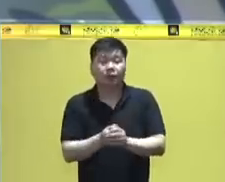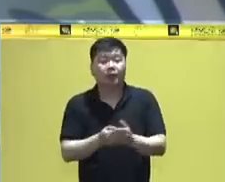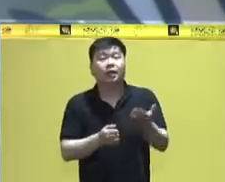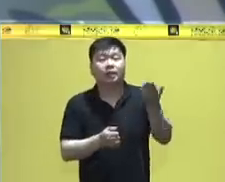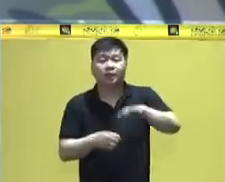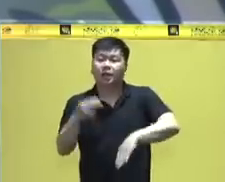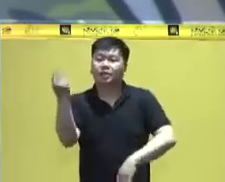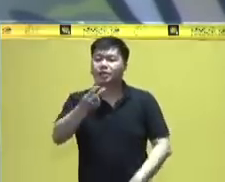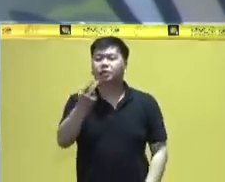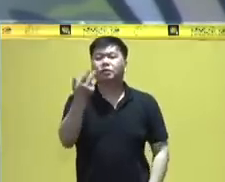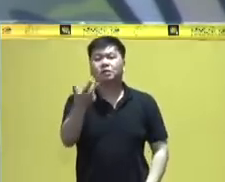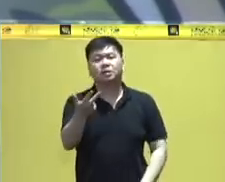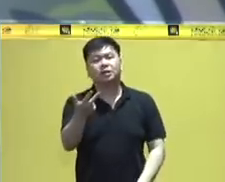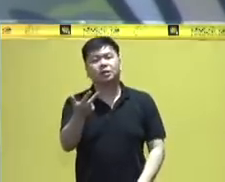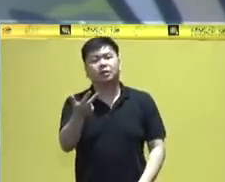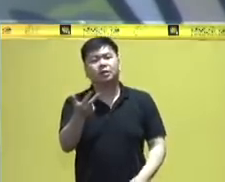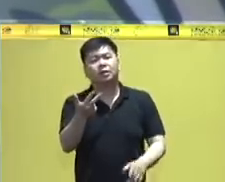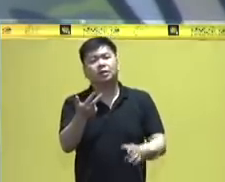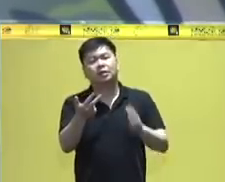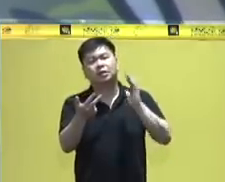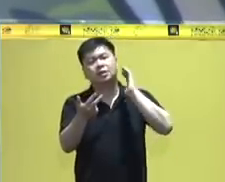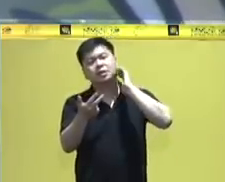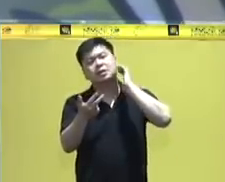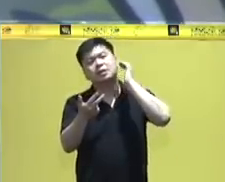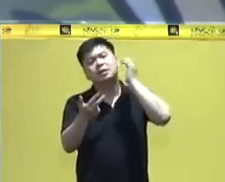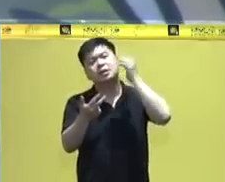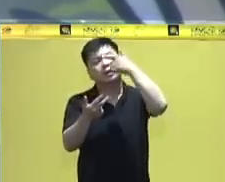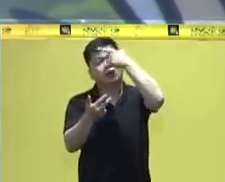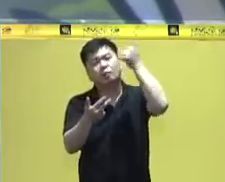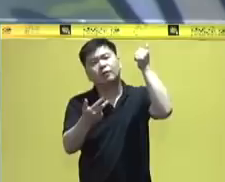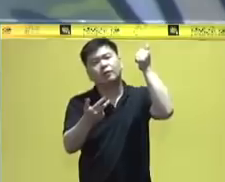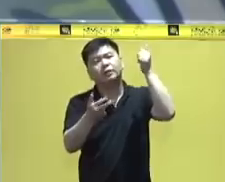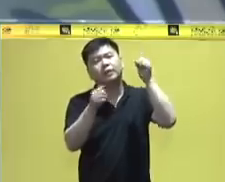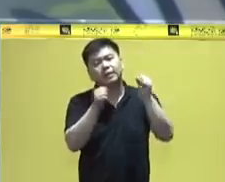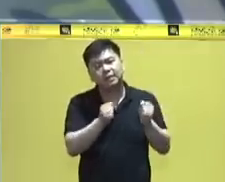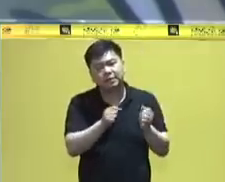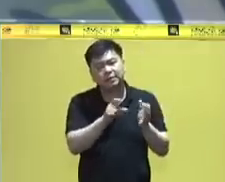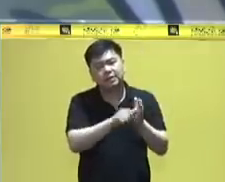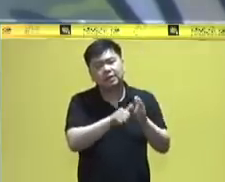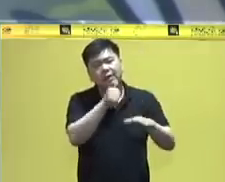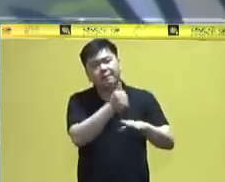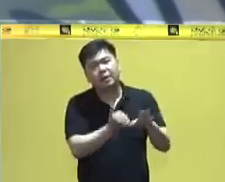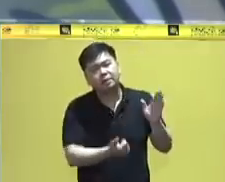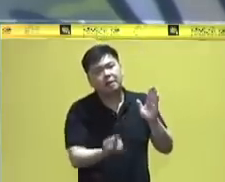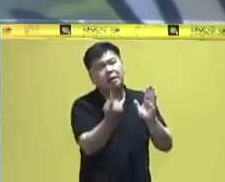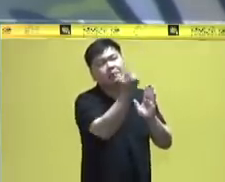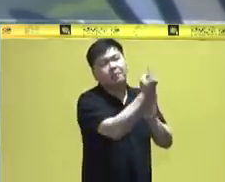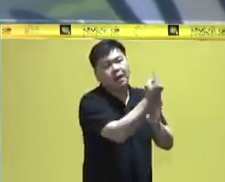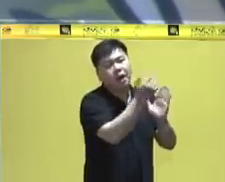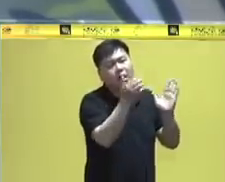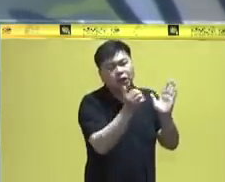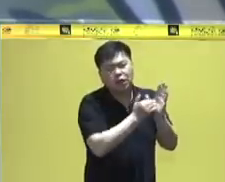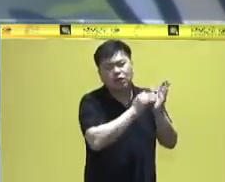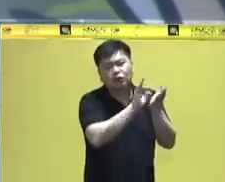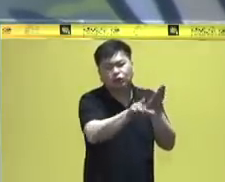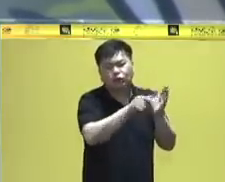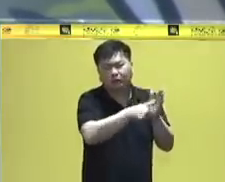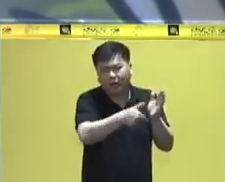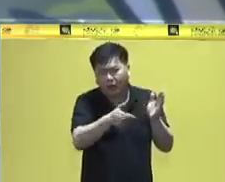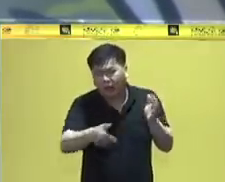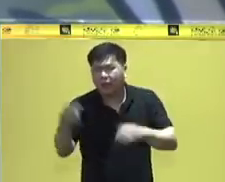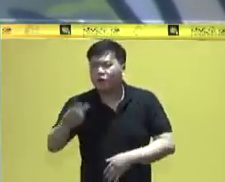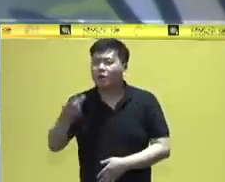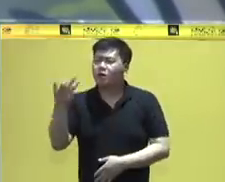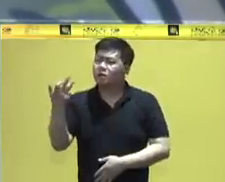다만 2007년도 이제 대통령 노무현 대통령 계실 때 마지막 한 뒤에 작년에